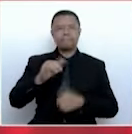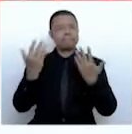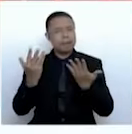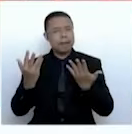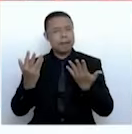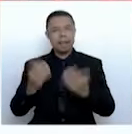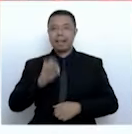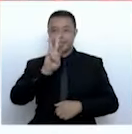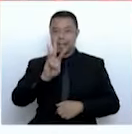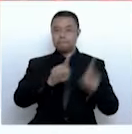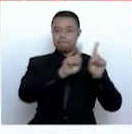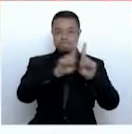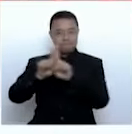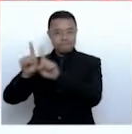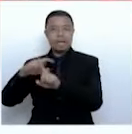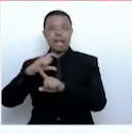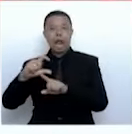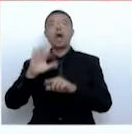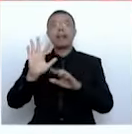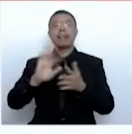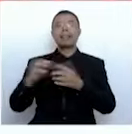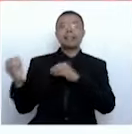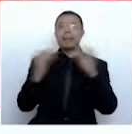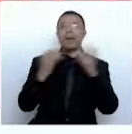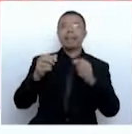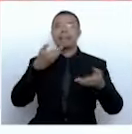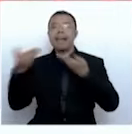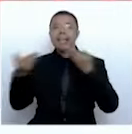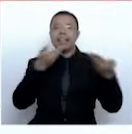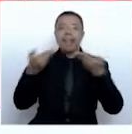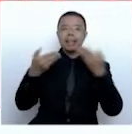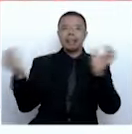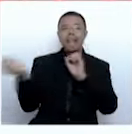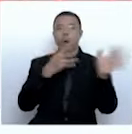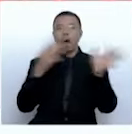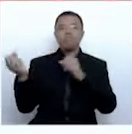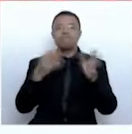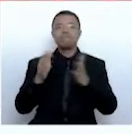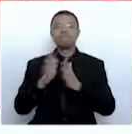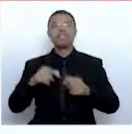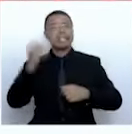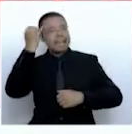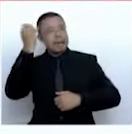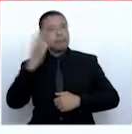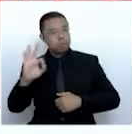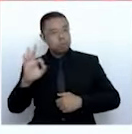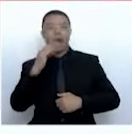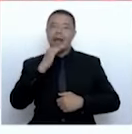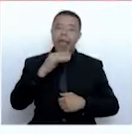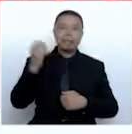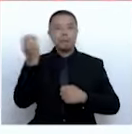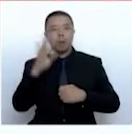bagaimana ketiga kandidat pasangan calon akan saling bertanya dan juga beradu argumentasi ya